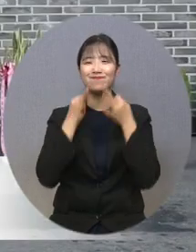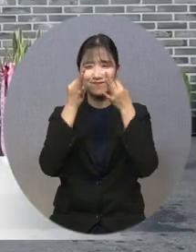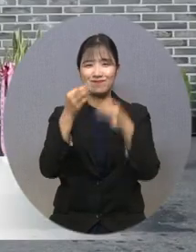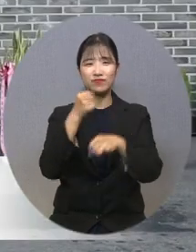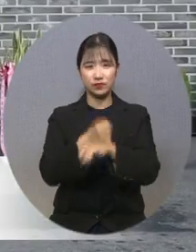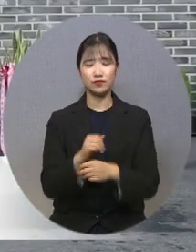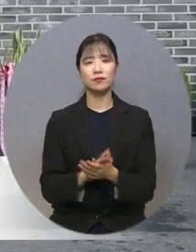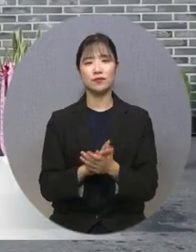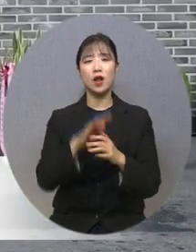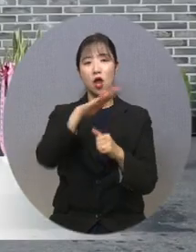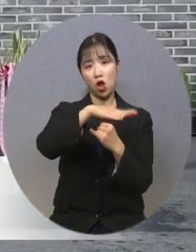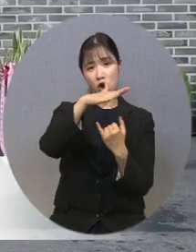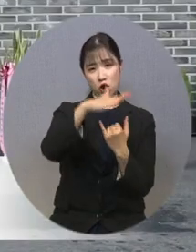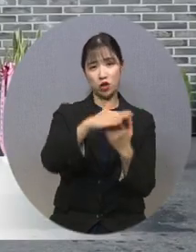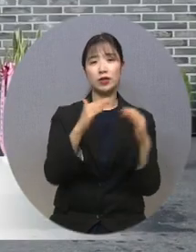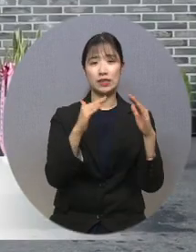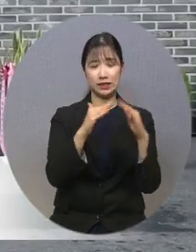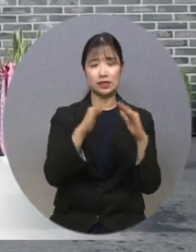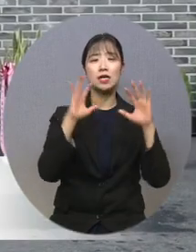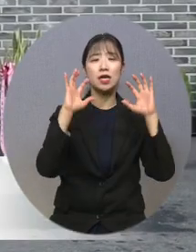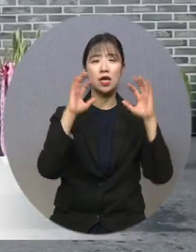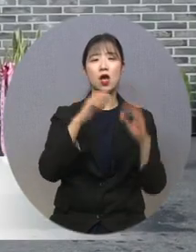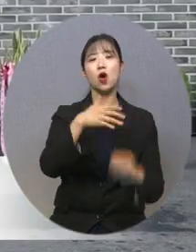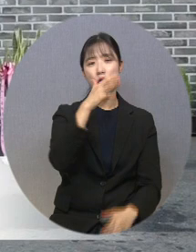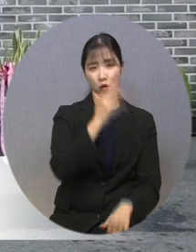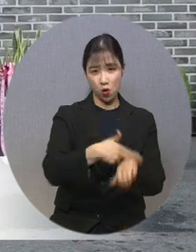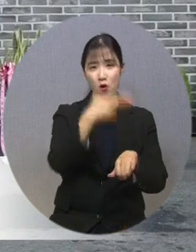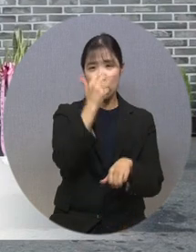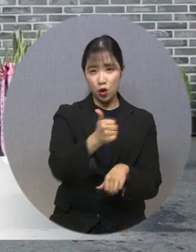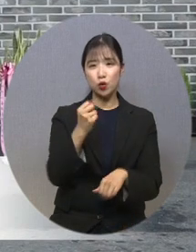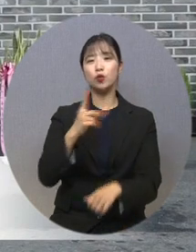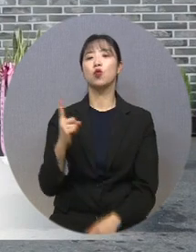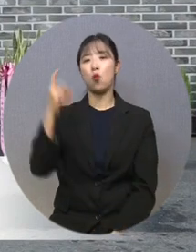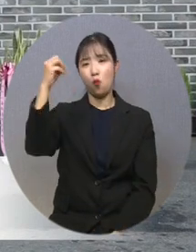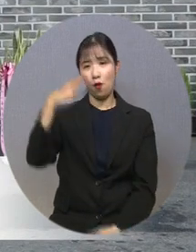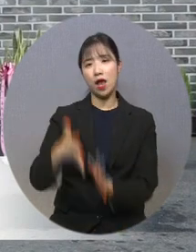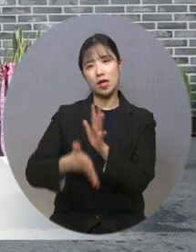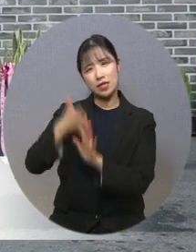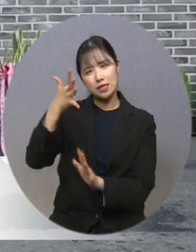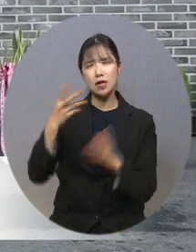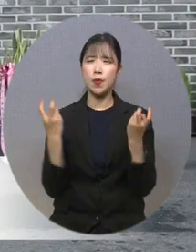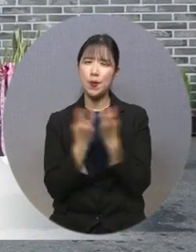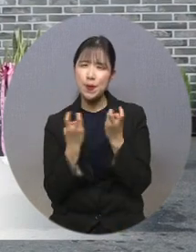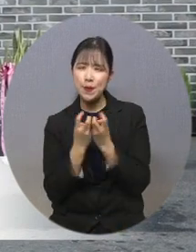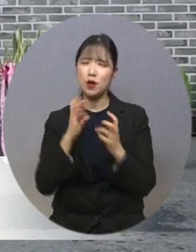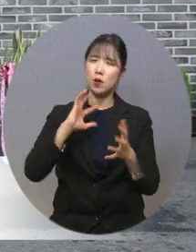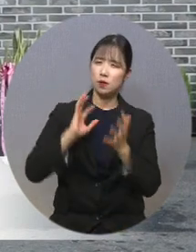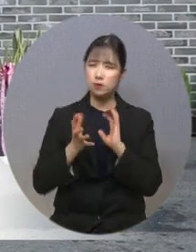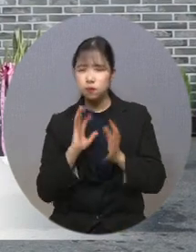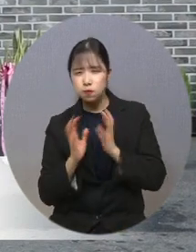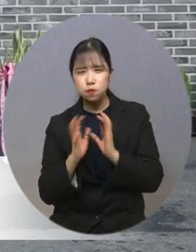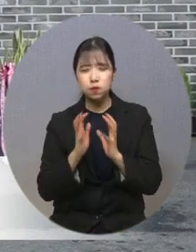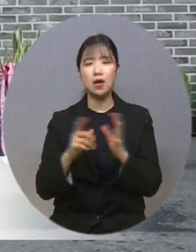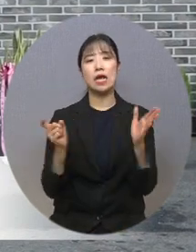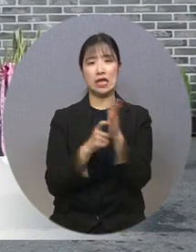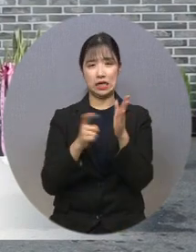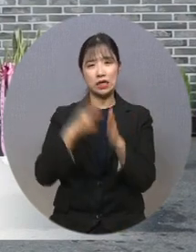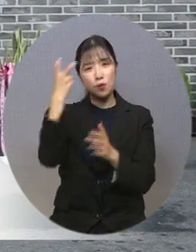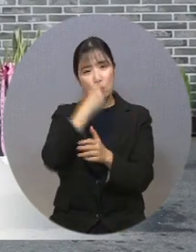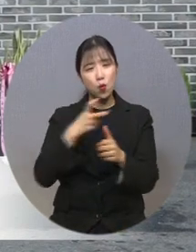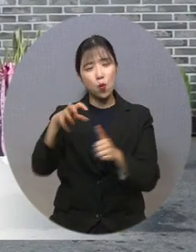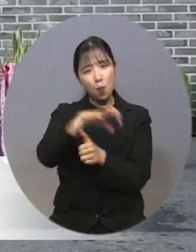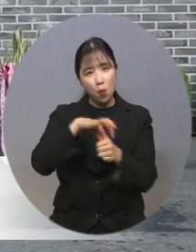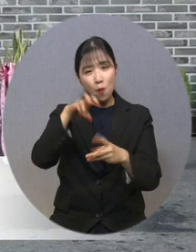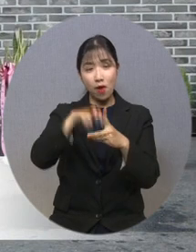어린이집 원장님들이나 또 고양시에서 어떻게 할까에 대한 논의를 하다가 긴급돌봄센터가 의견이 나와서